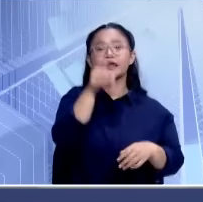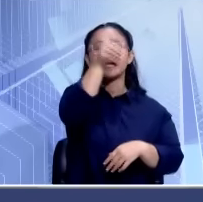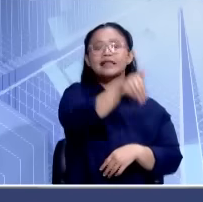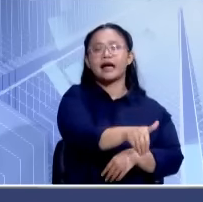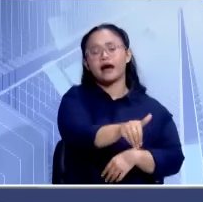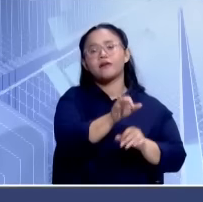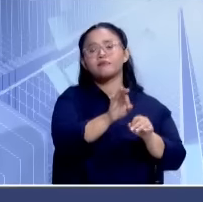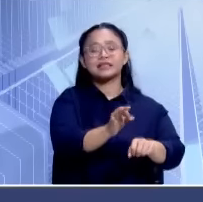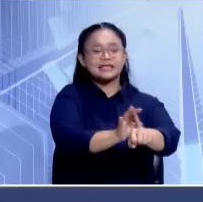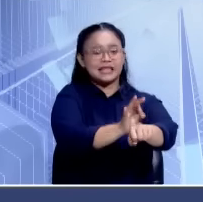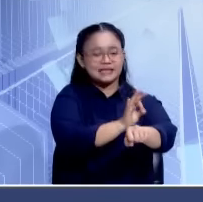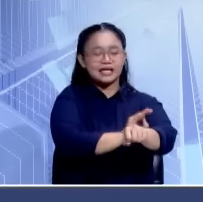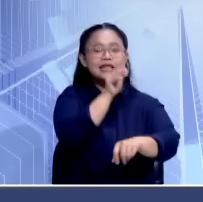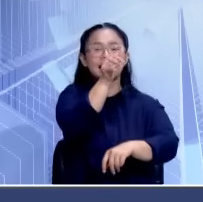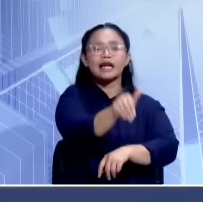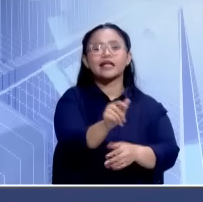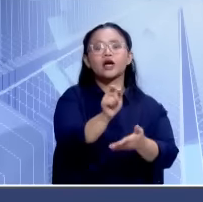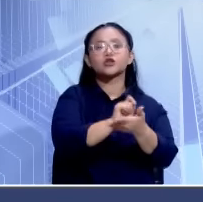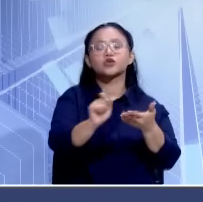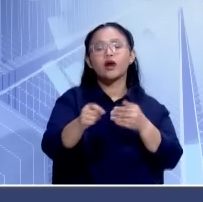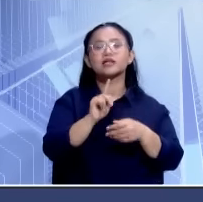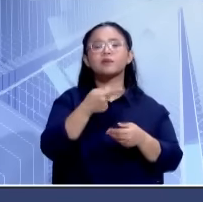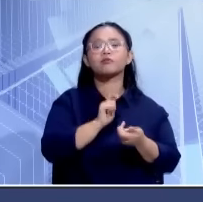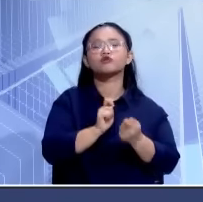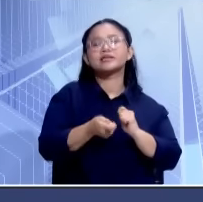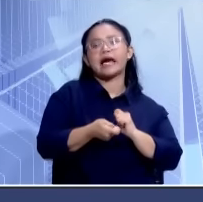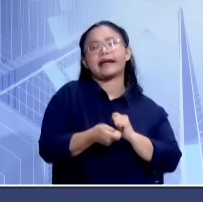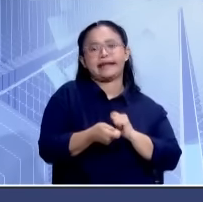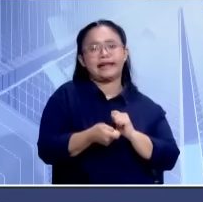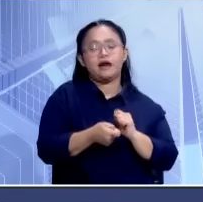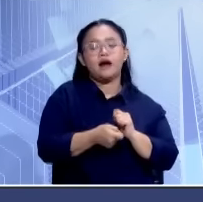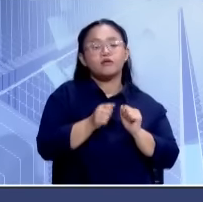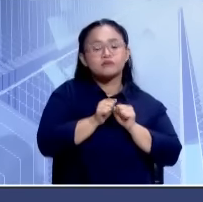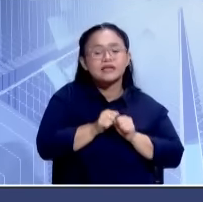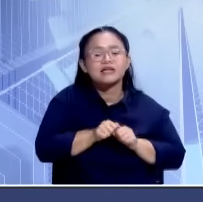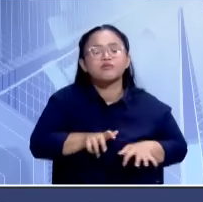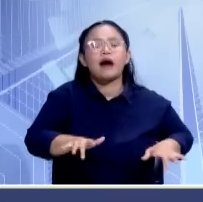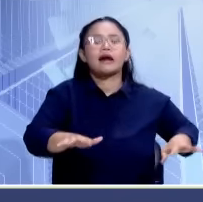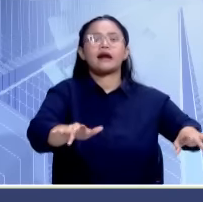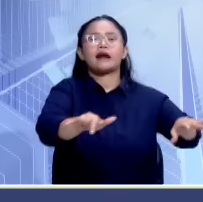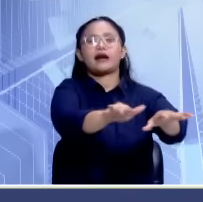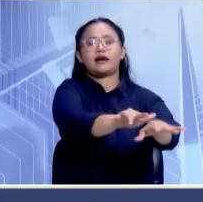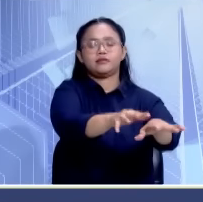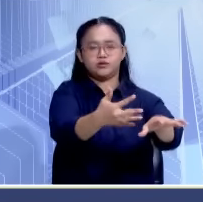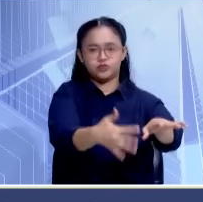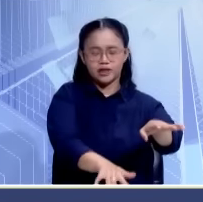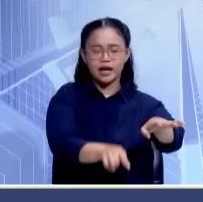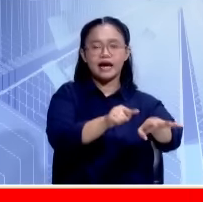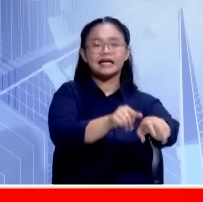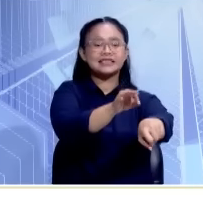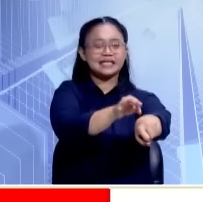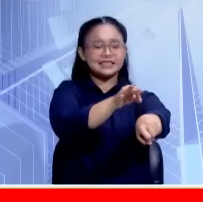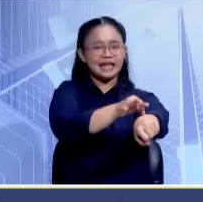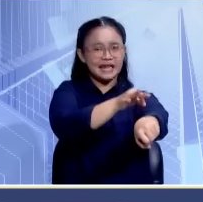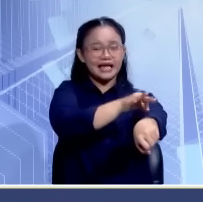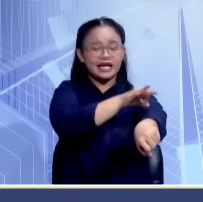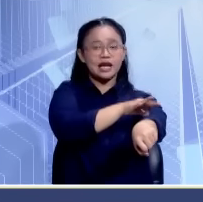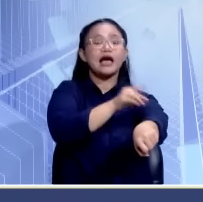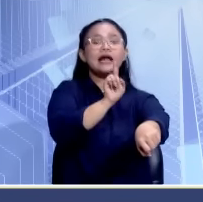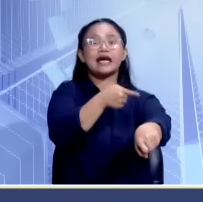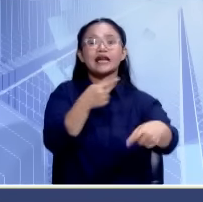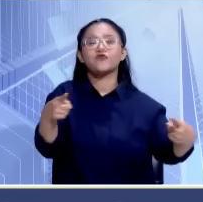saat terinfeksi cacar karena sedang ujian tengah semester hingga akhirnya menyebar ke siswa lain. Cacar air merupakan infeksi virus yang